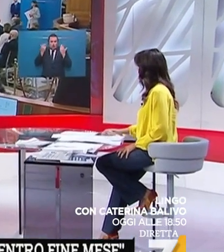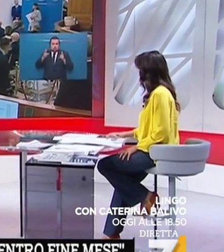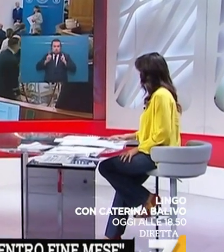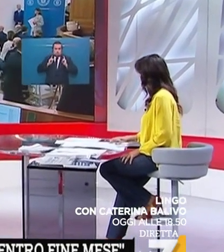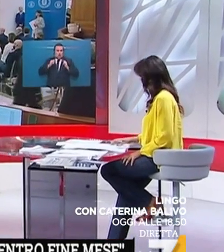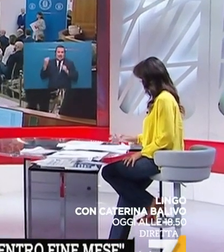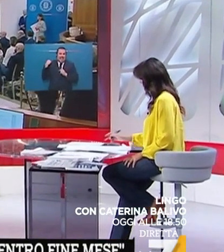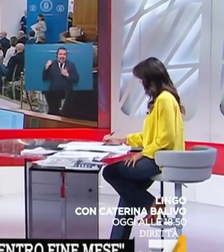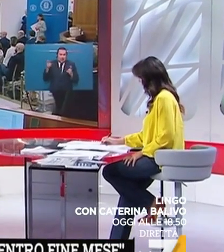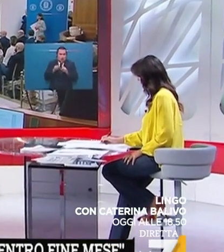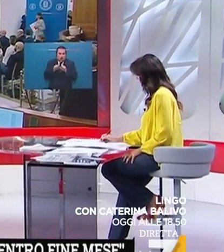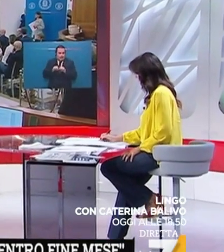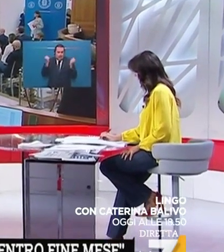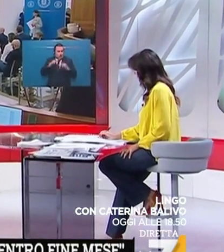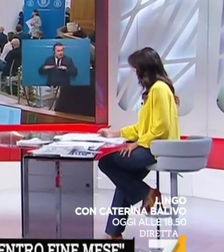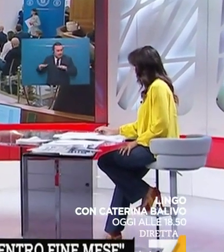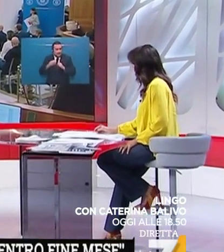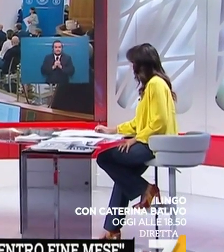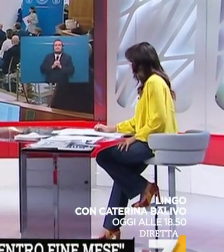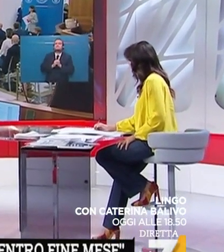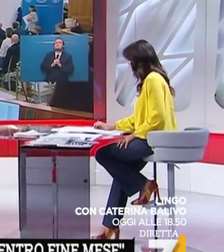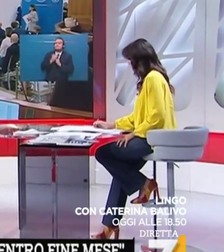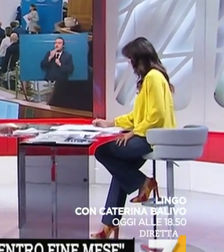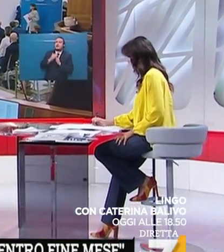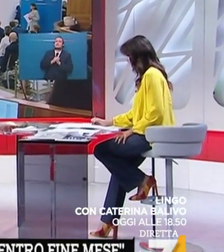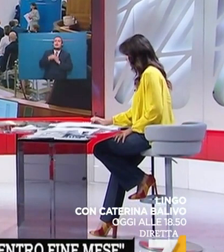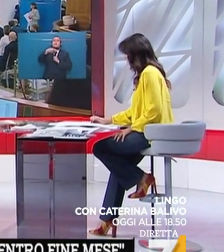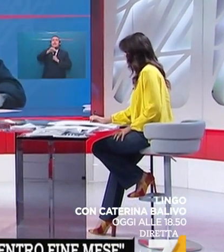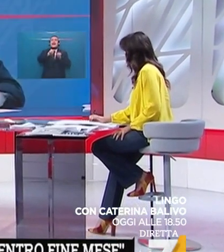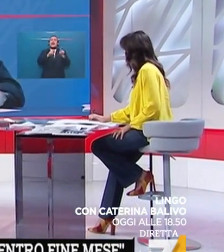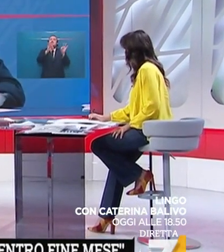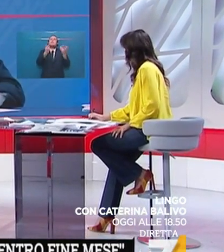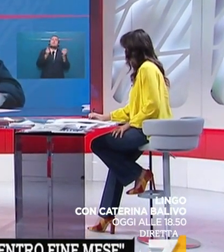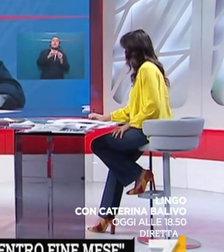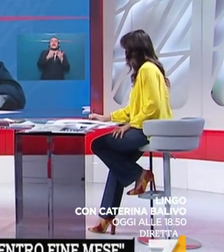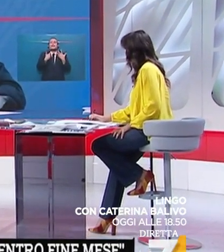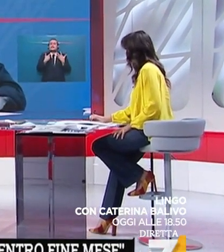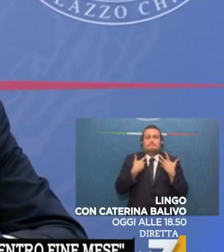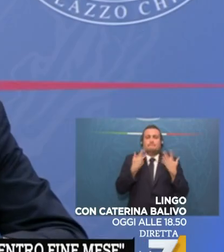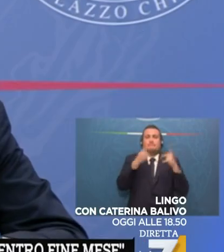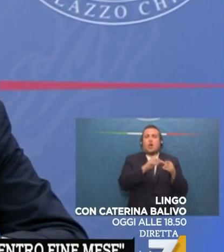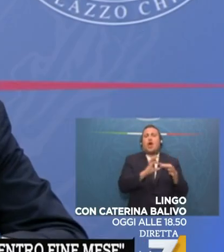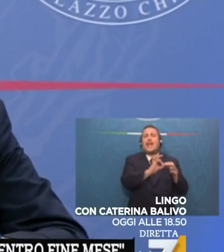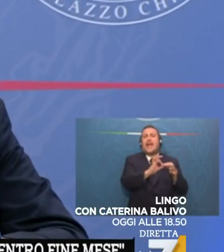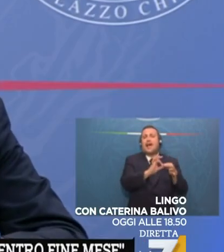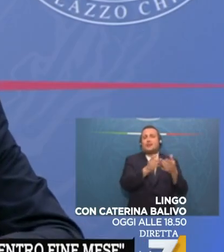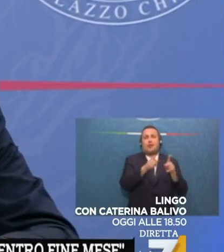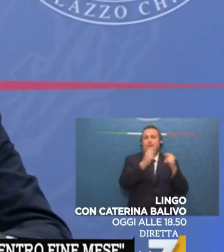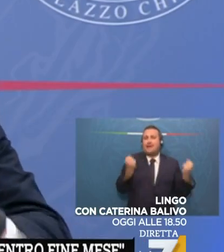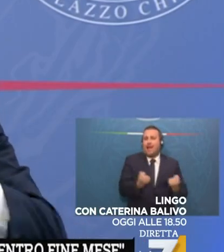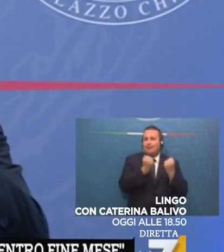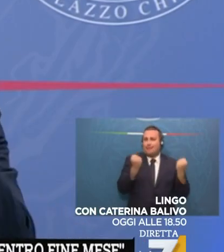sulla specifica questione se rivedere o meno il PNRR, io la lascio un po' da parte perché è un tema di campagna elettorale, però